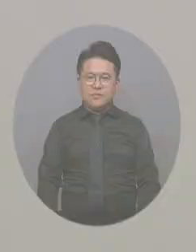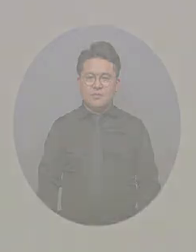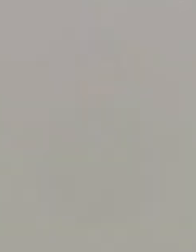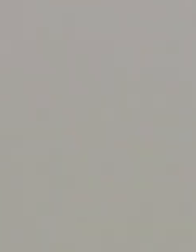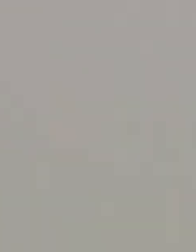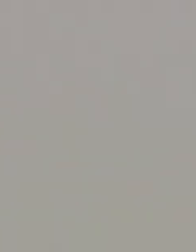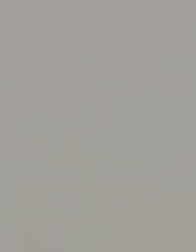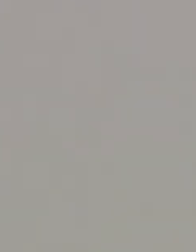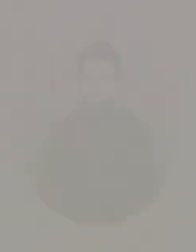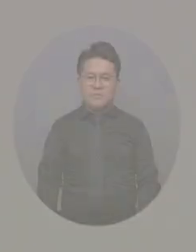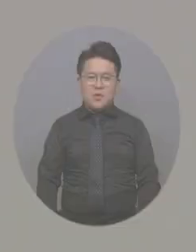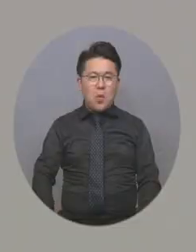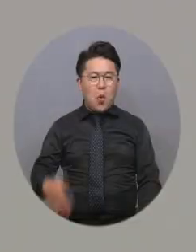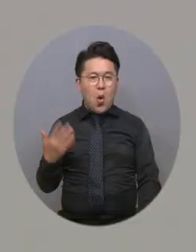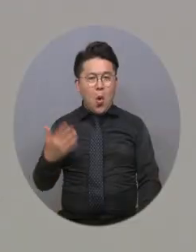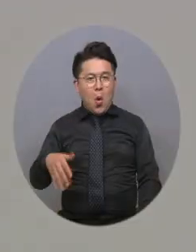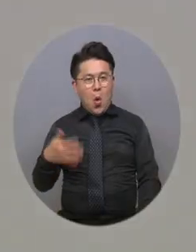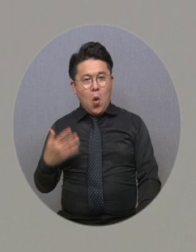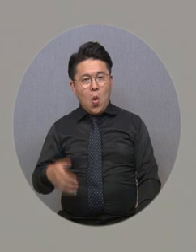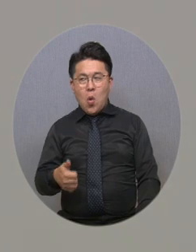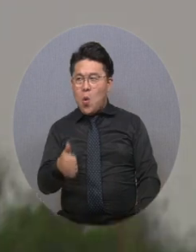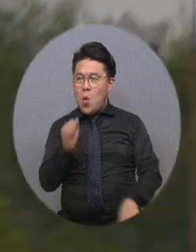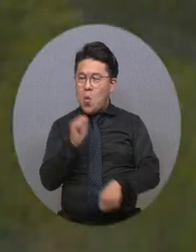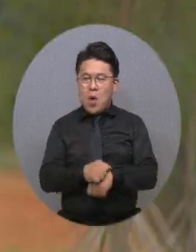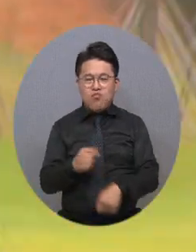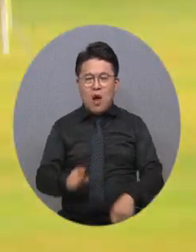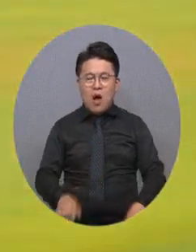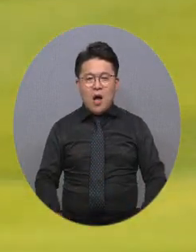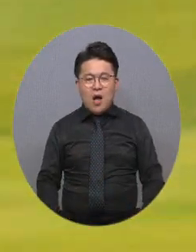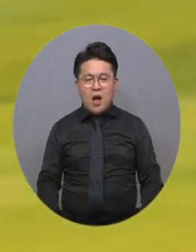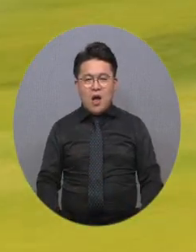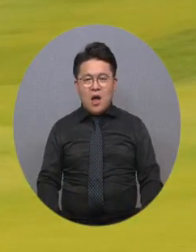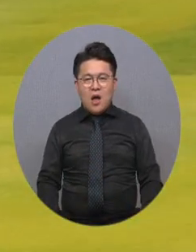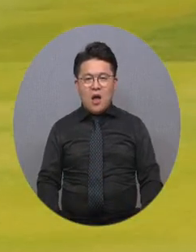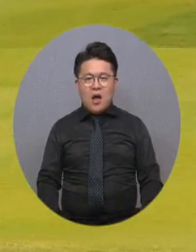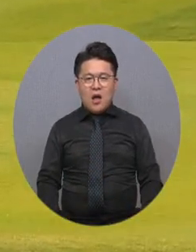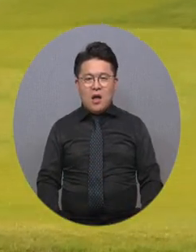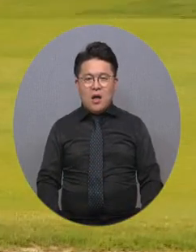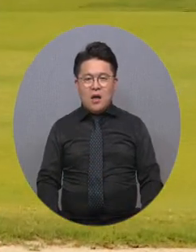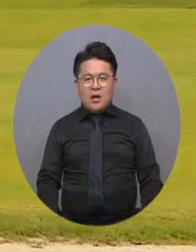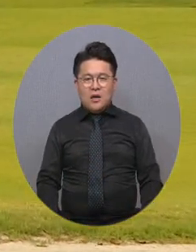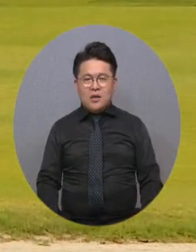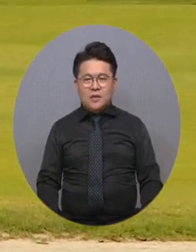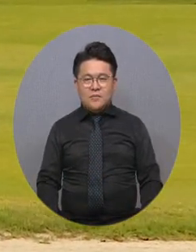와, 굿샷! 뭘 이렇게 잘 쳐? 왼쪽. 뭐야, 이거?